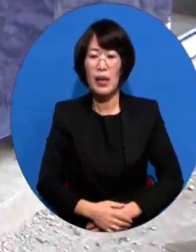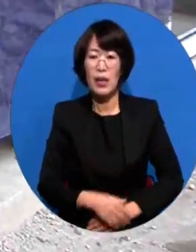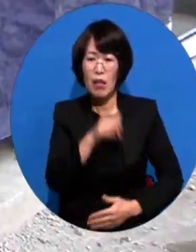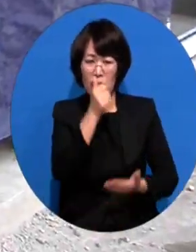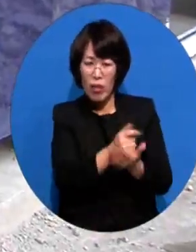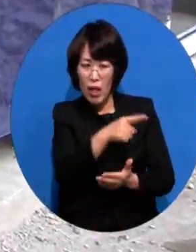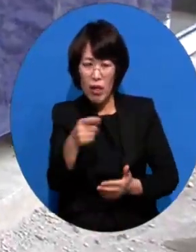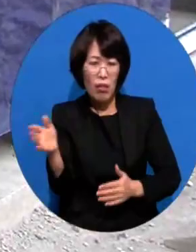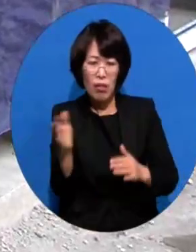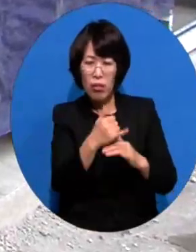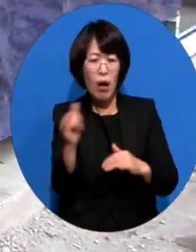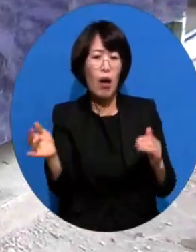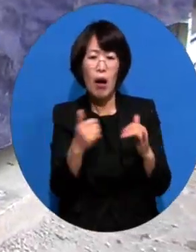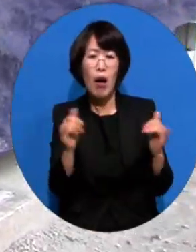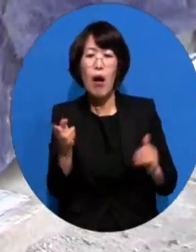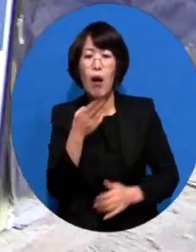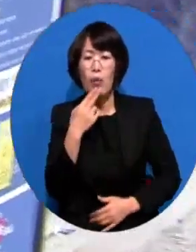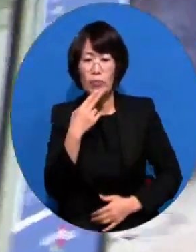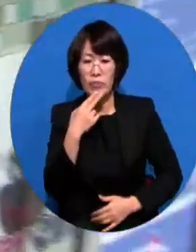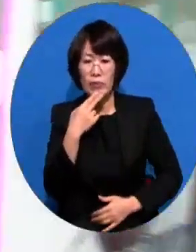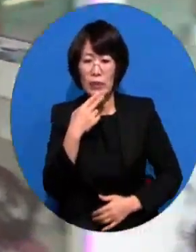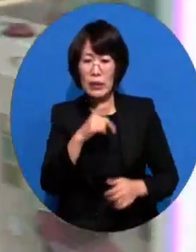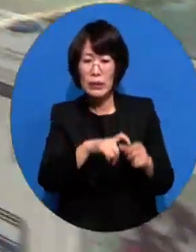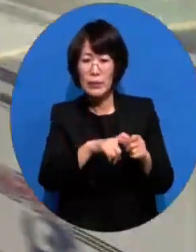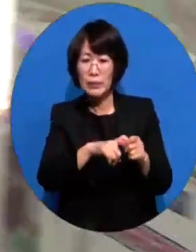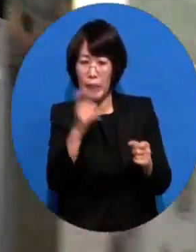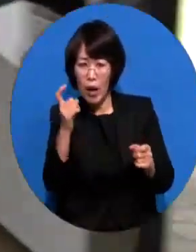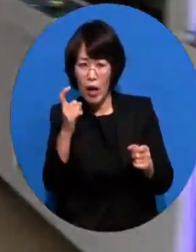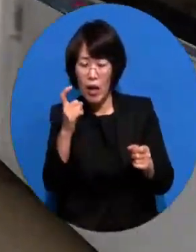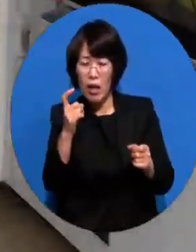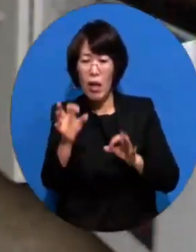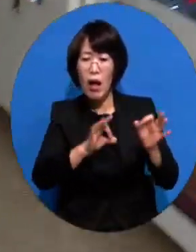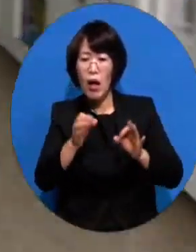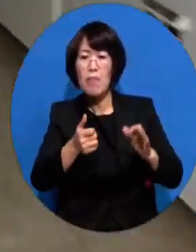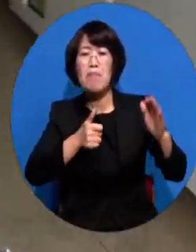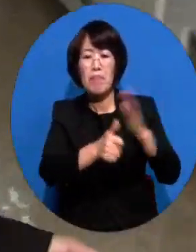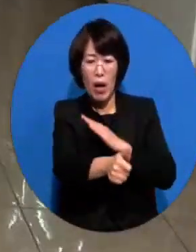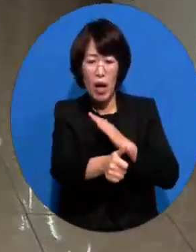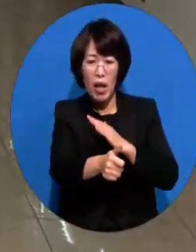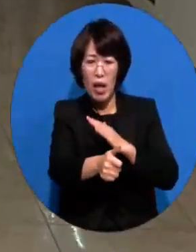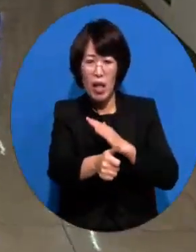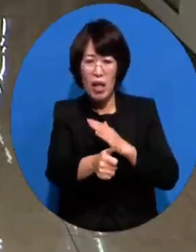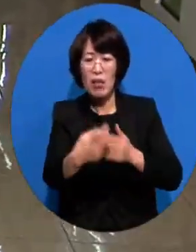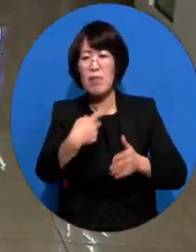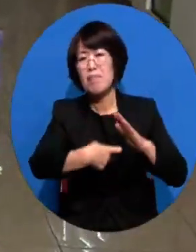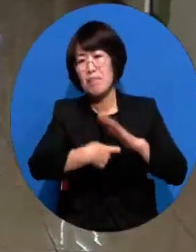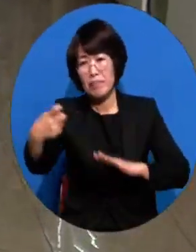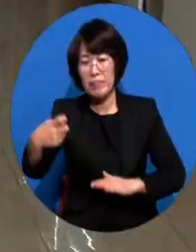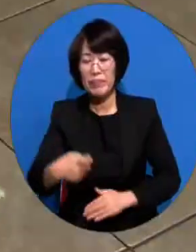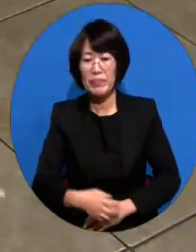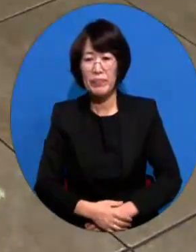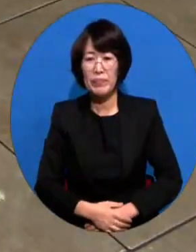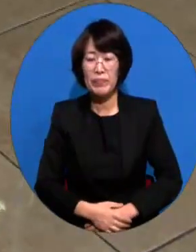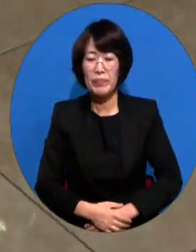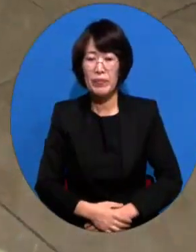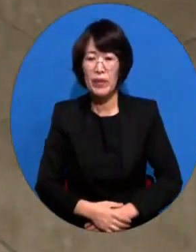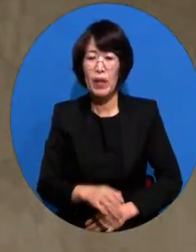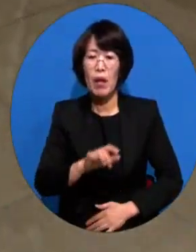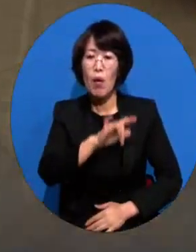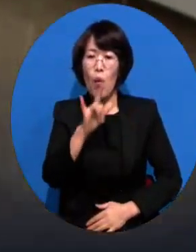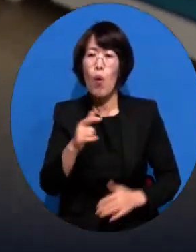범인은 사람이 없는 시간대를 노려 잠겨있지 않은 점포의 문을 그대로 열고 들어가 범행을 저질렀습니다.